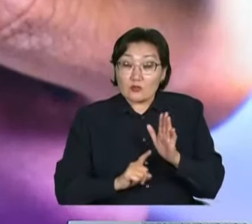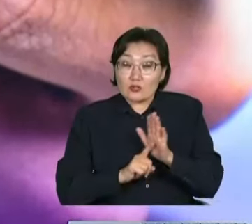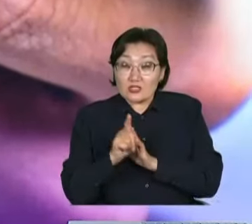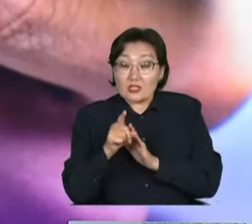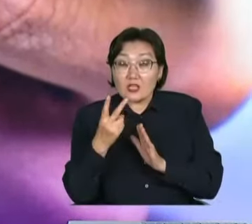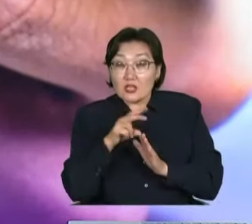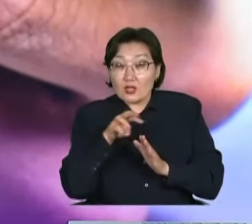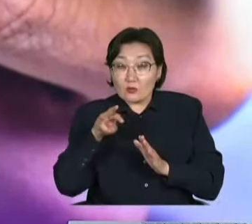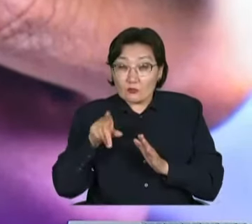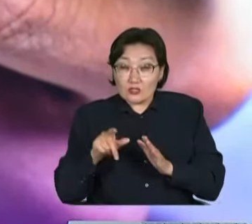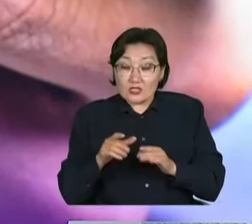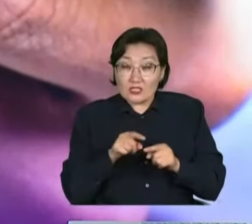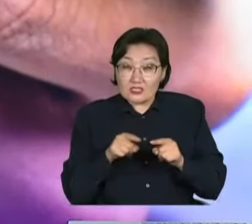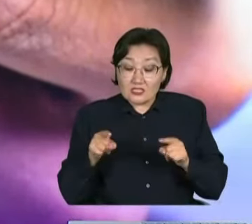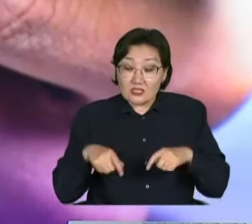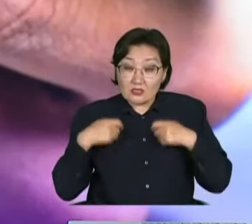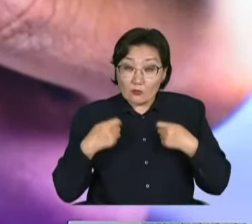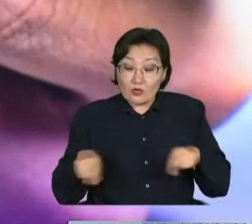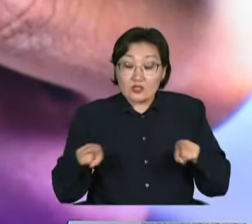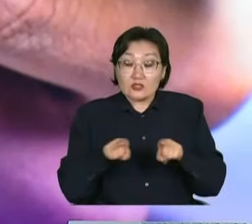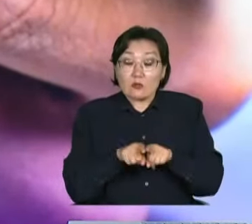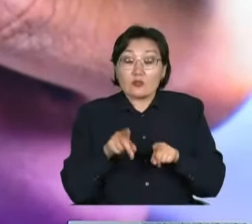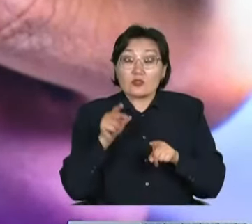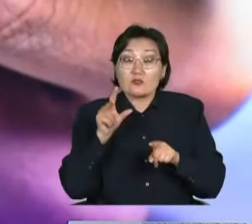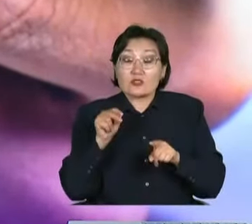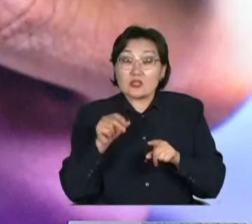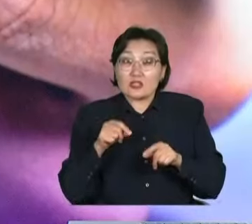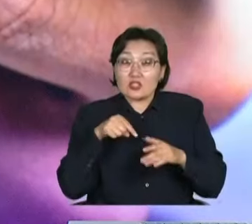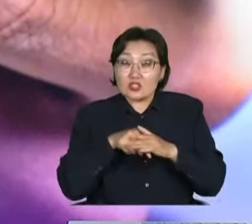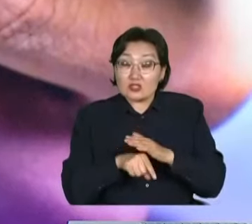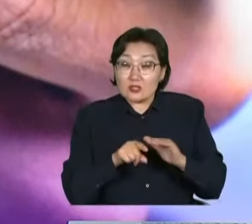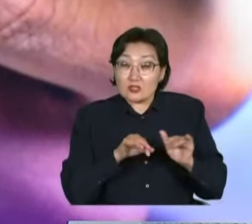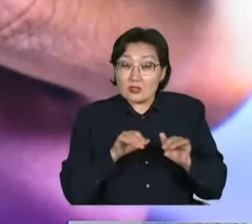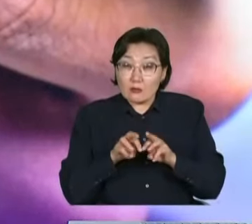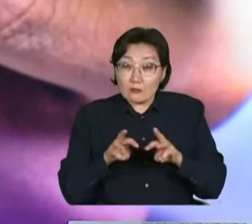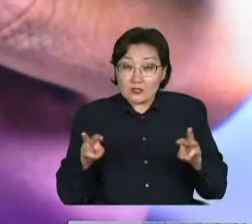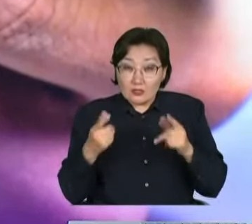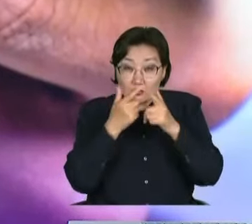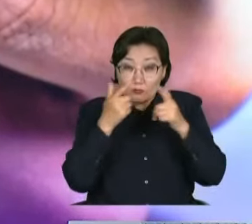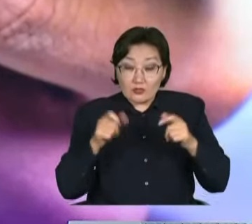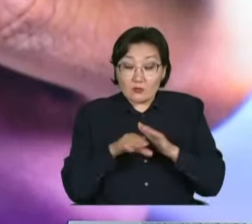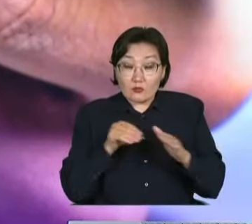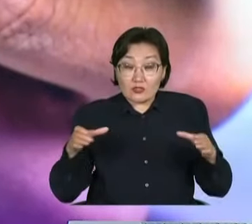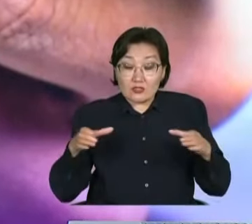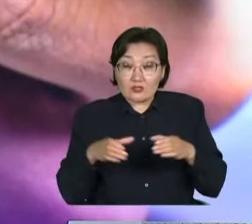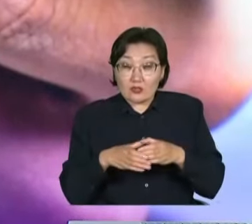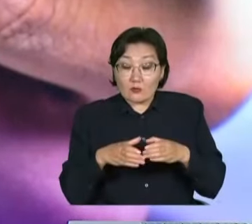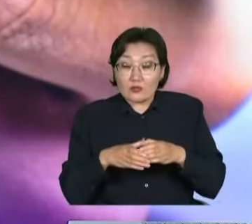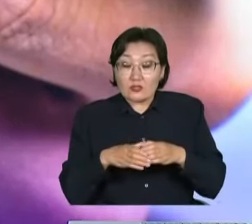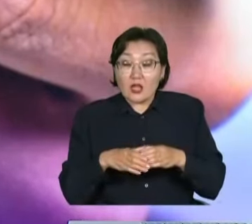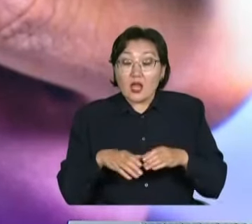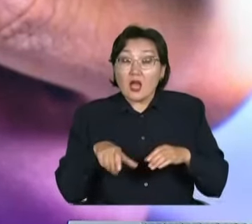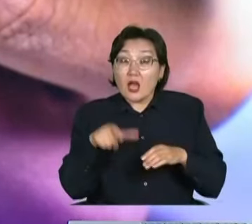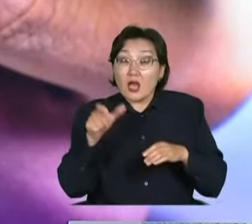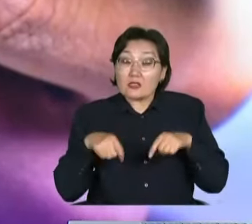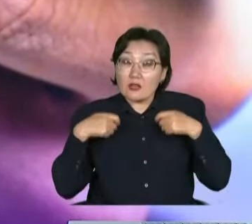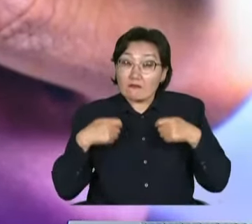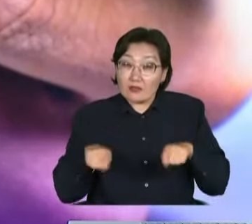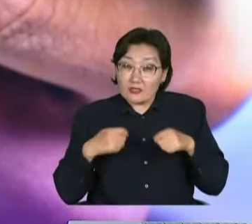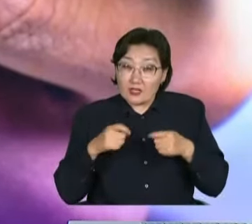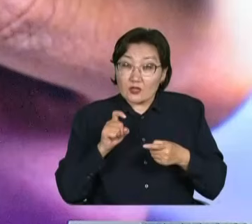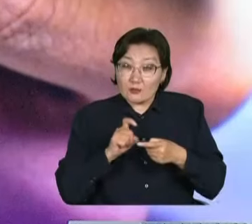2 миллион теңгеге дейін барады екен. Мұндай сандарды ішкі істер министрлігі таратты. Бүгін мәжілісмендер адам саудасы мен вандализм туралы